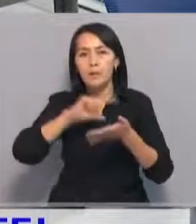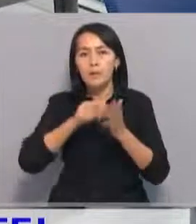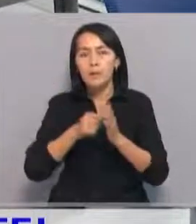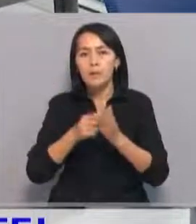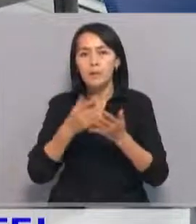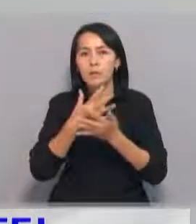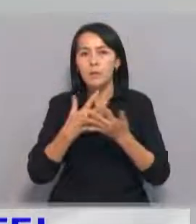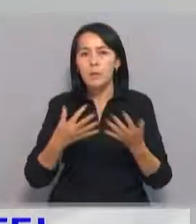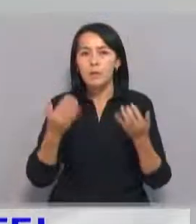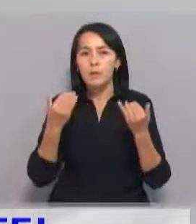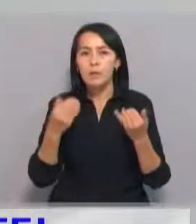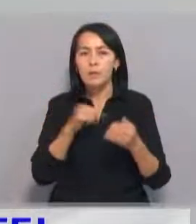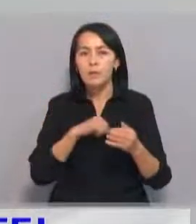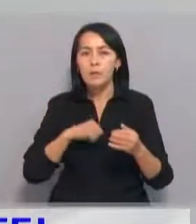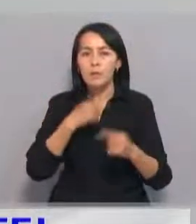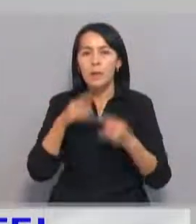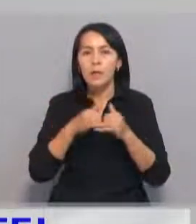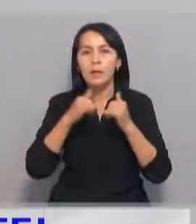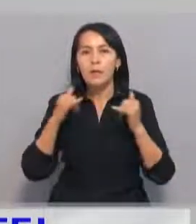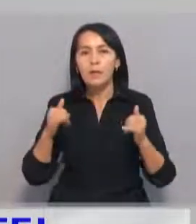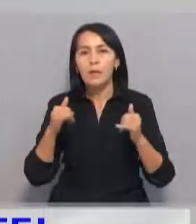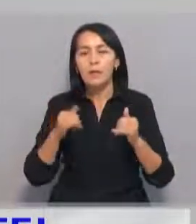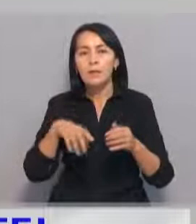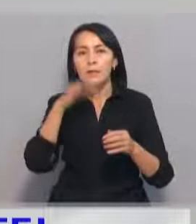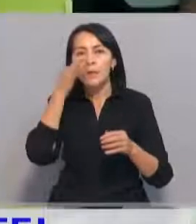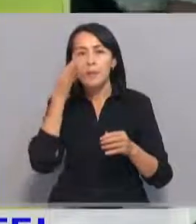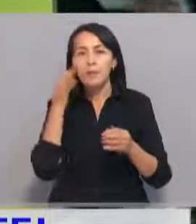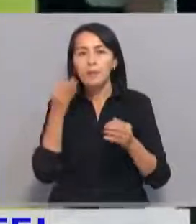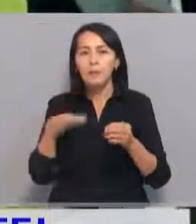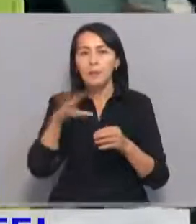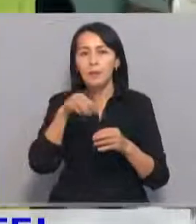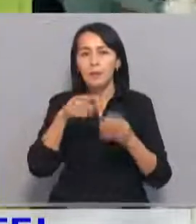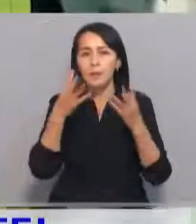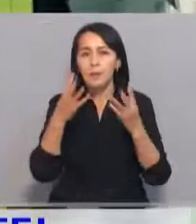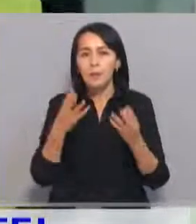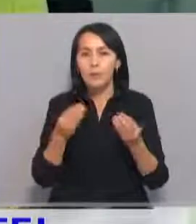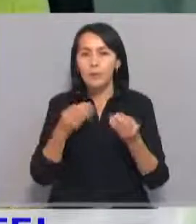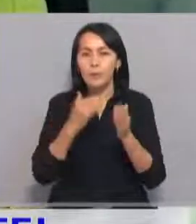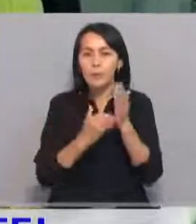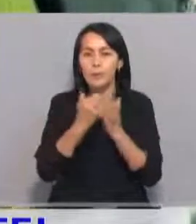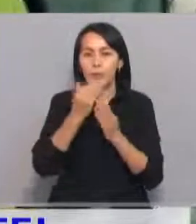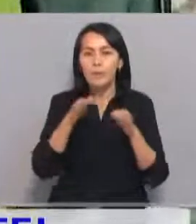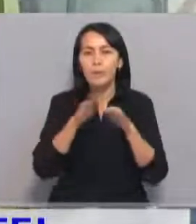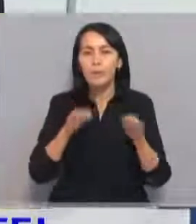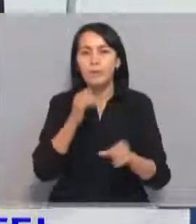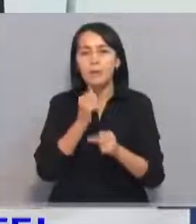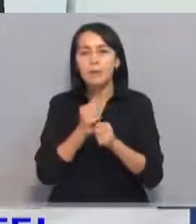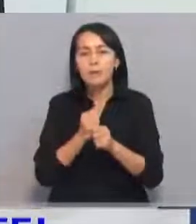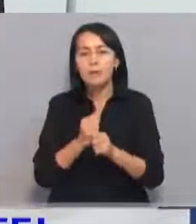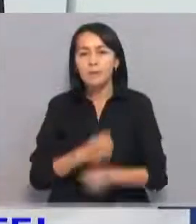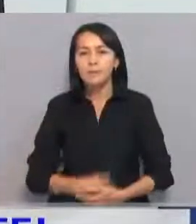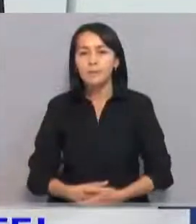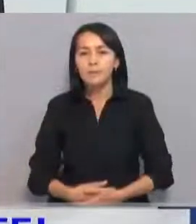мен оқушының жеке қабілетін арттыратын құрылымдық әдістер. Мұның бәрі бүгінгінің талғамы биік балалар үшін жасалған